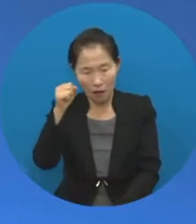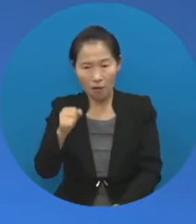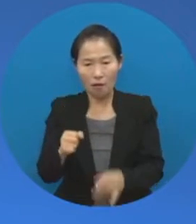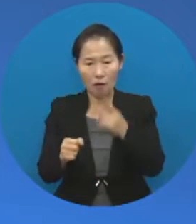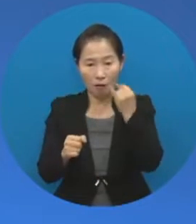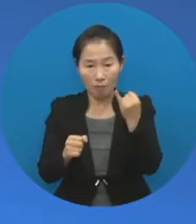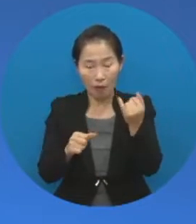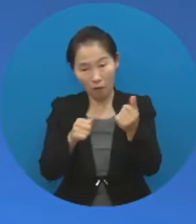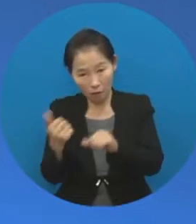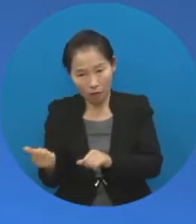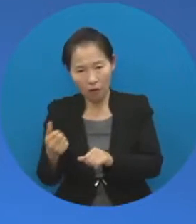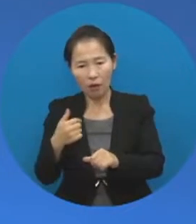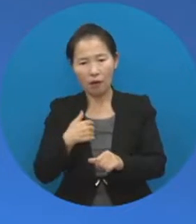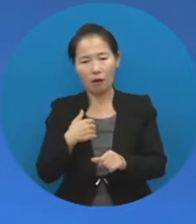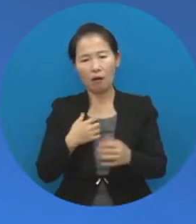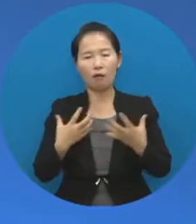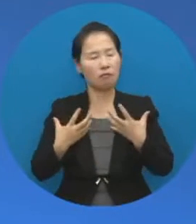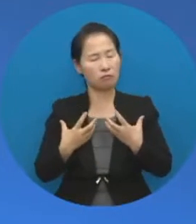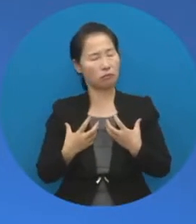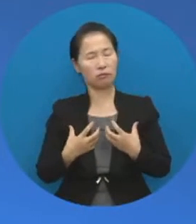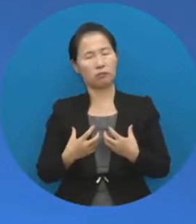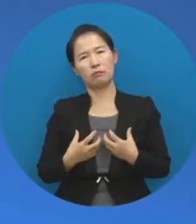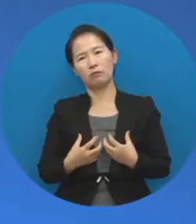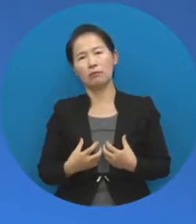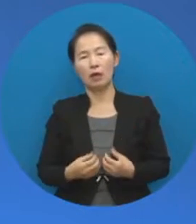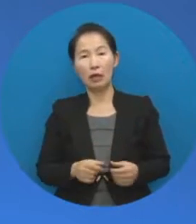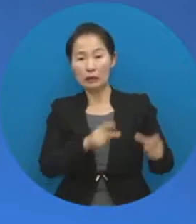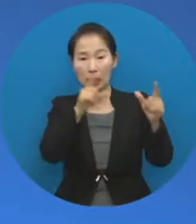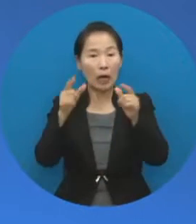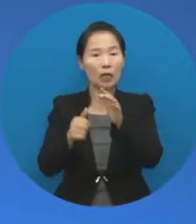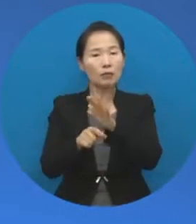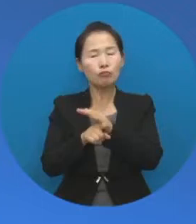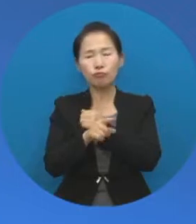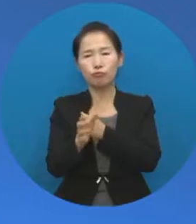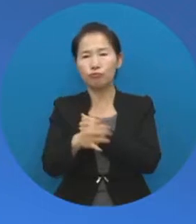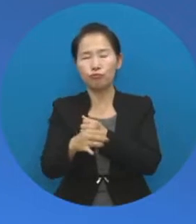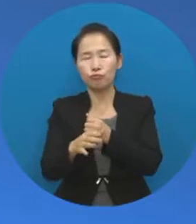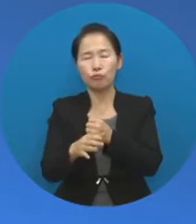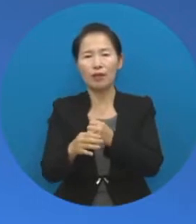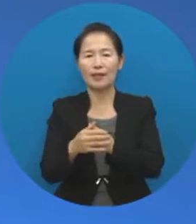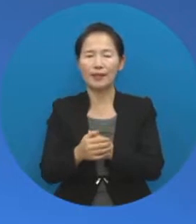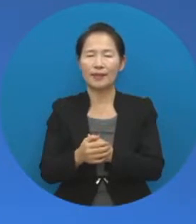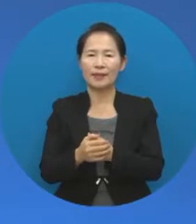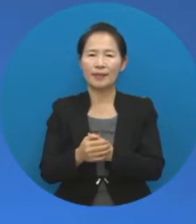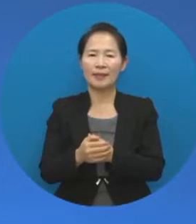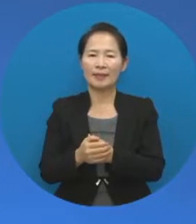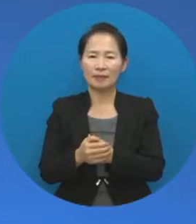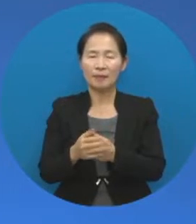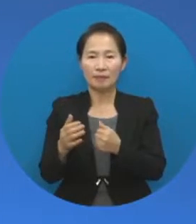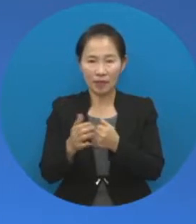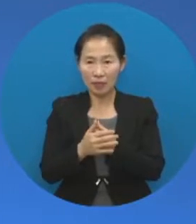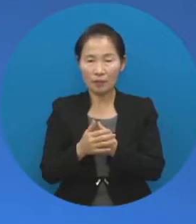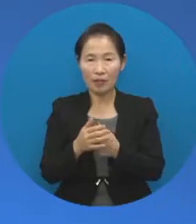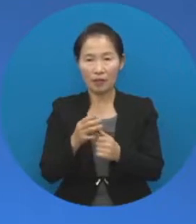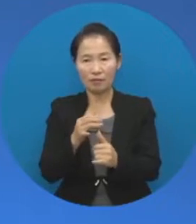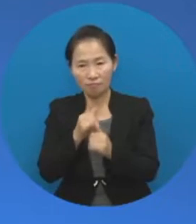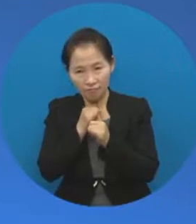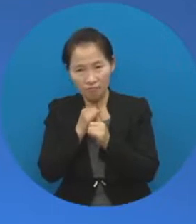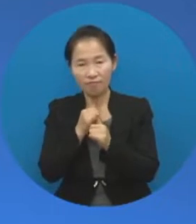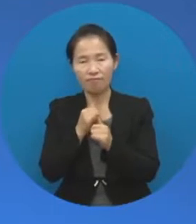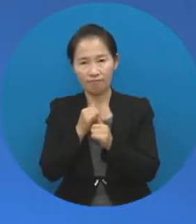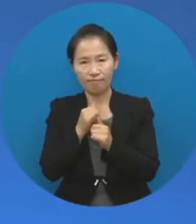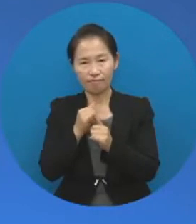무너졌고 내가 살아야 될 이유를 잃어버렸기 때문에 그냥 자살을 생각했었어요.